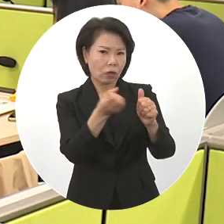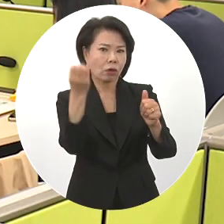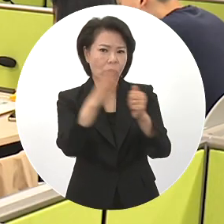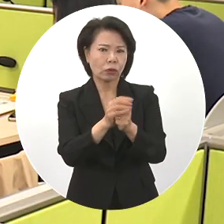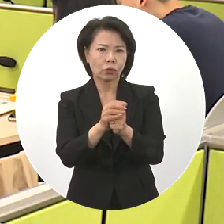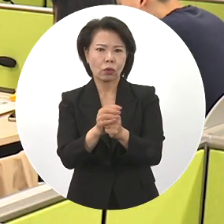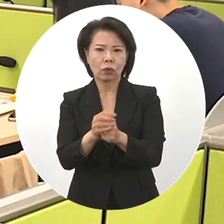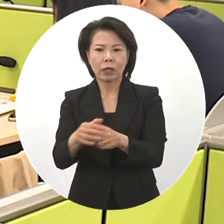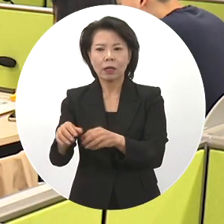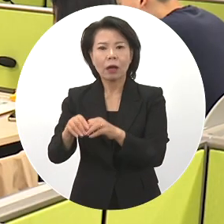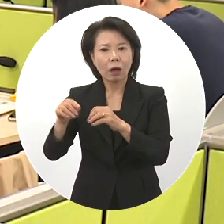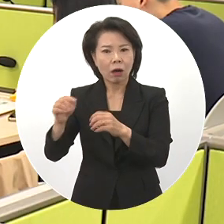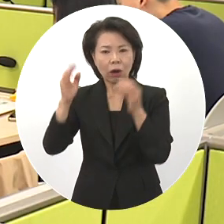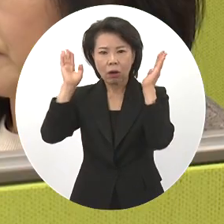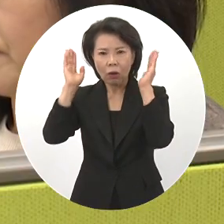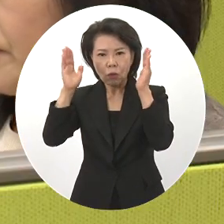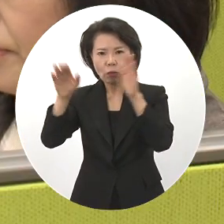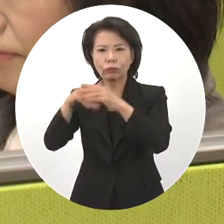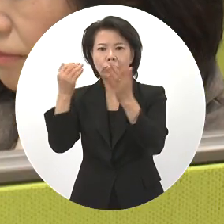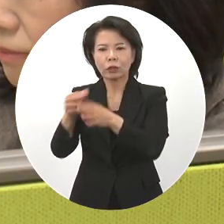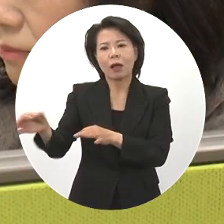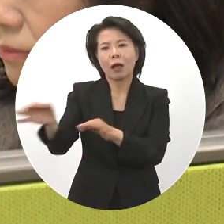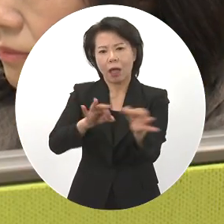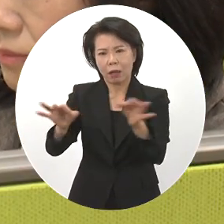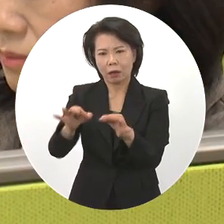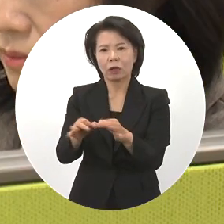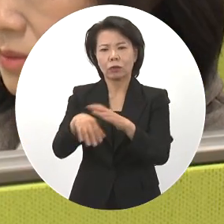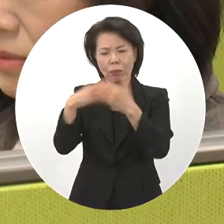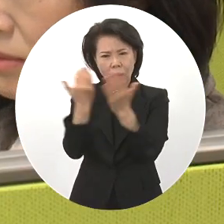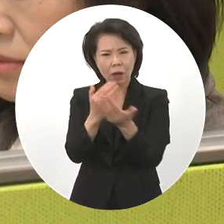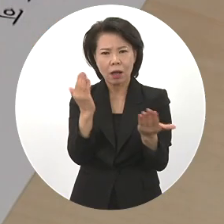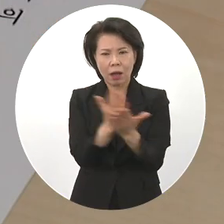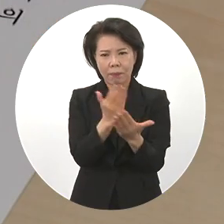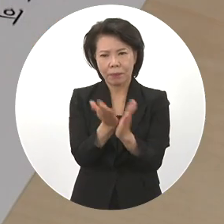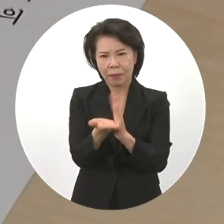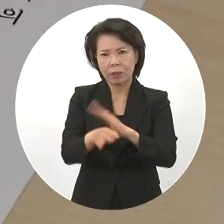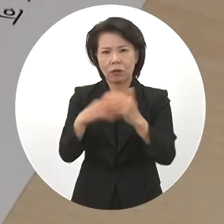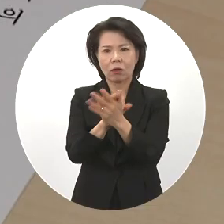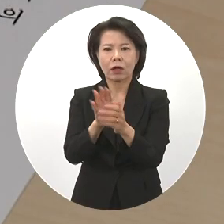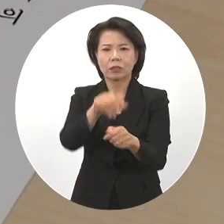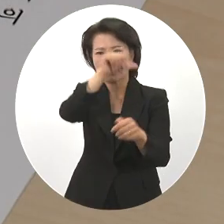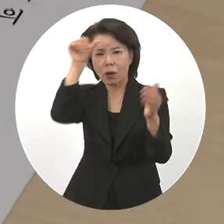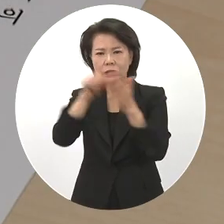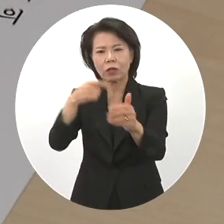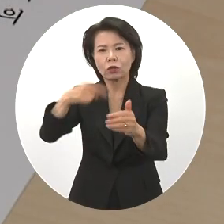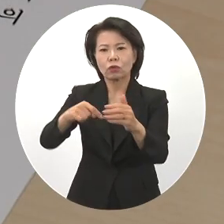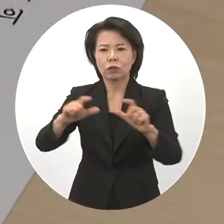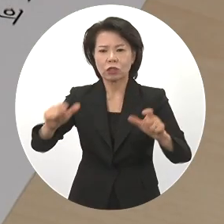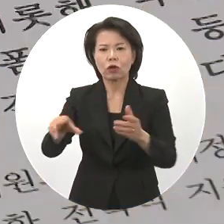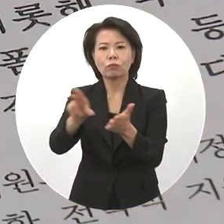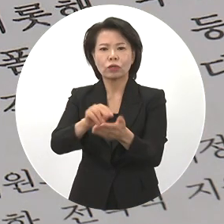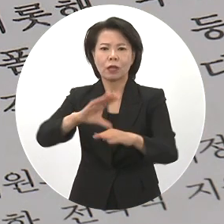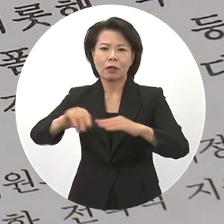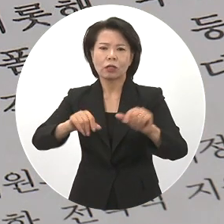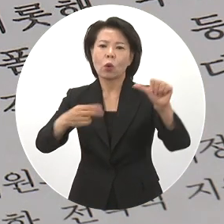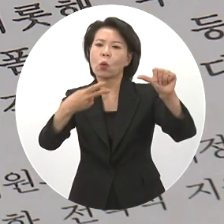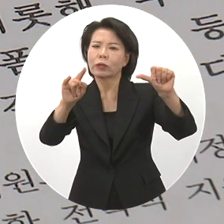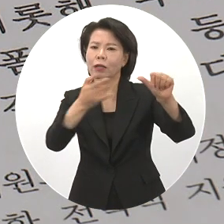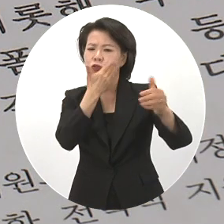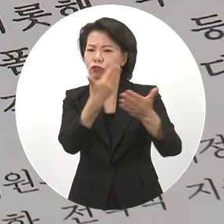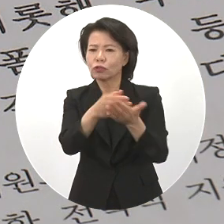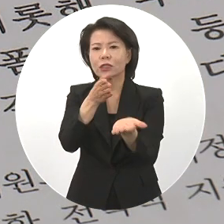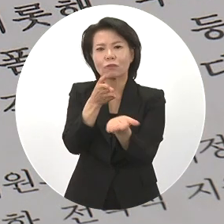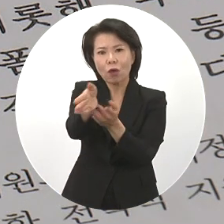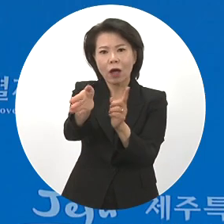양성, 지산학연 협력, 창업 활성화, 평생교육 강화, 지역 현안 해결 등 5대 핵심